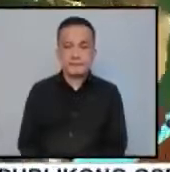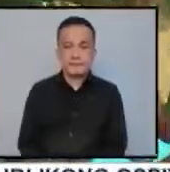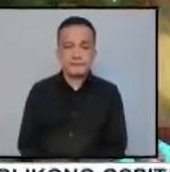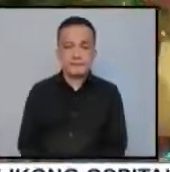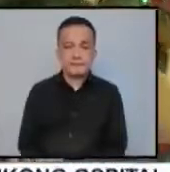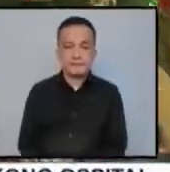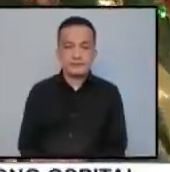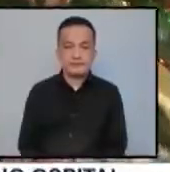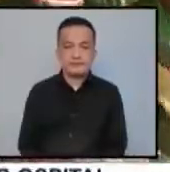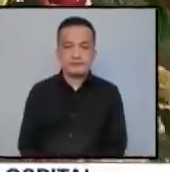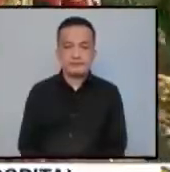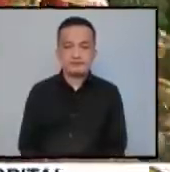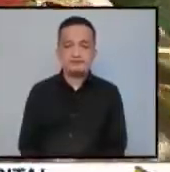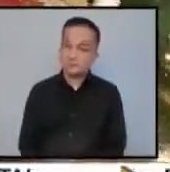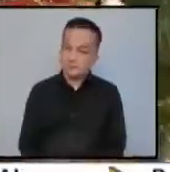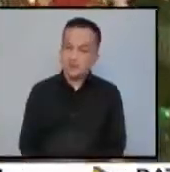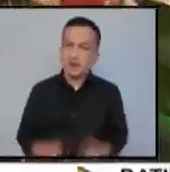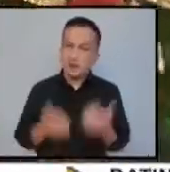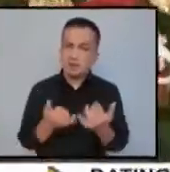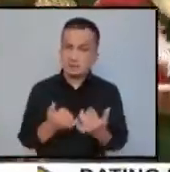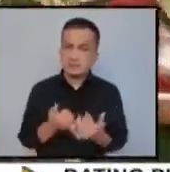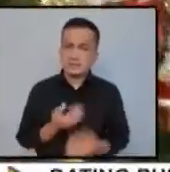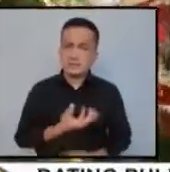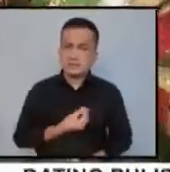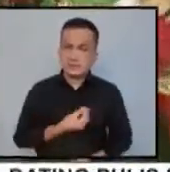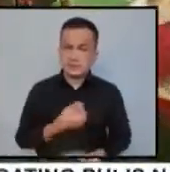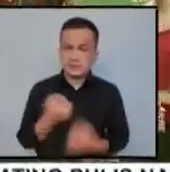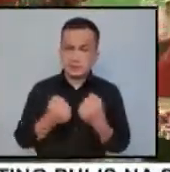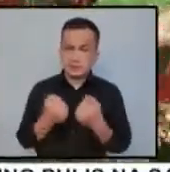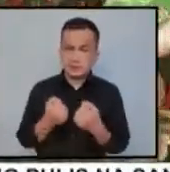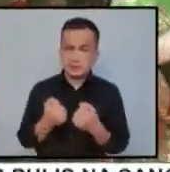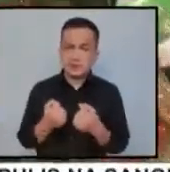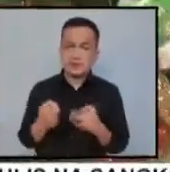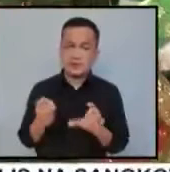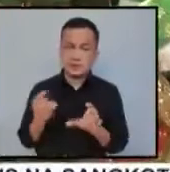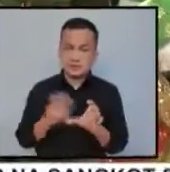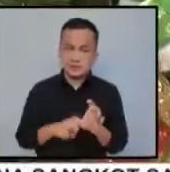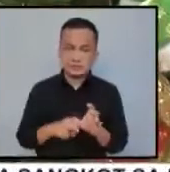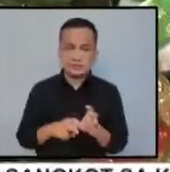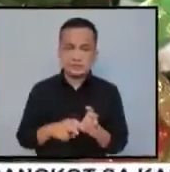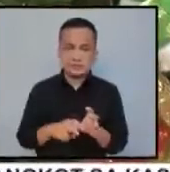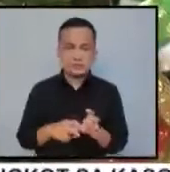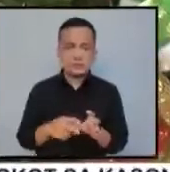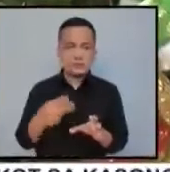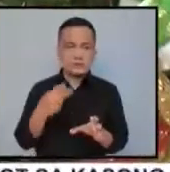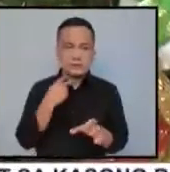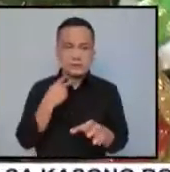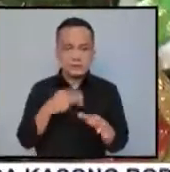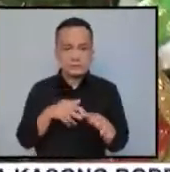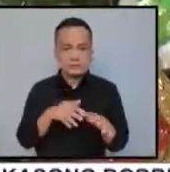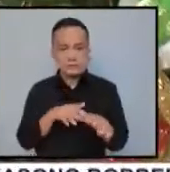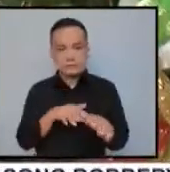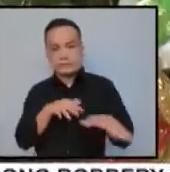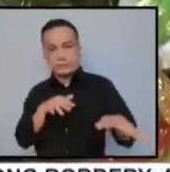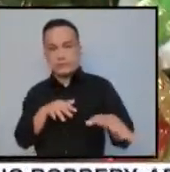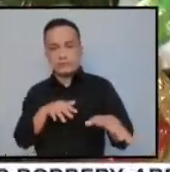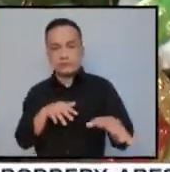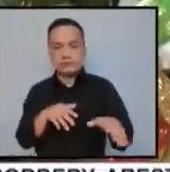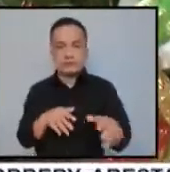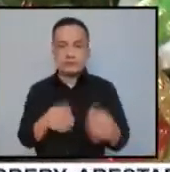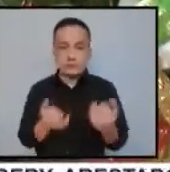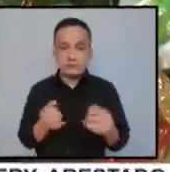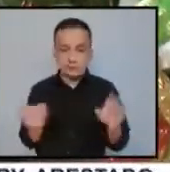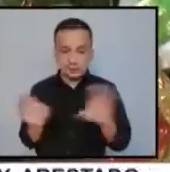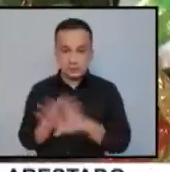Ngayon pa lamang ay nangangamba na ang mga driver at mga pasahero sa matinding traffic na posibleng maranasan ngayong isasara na